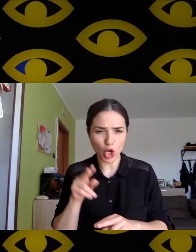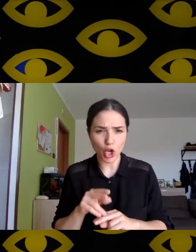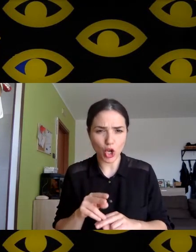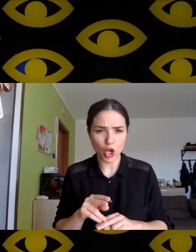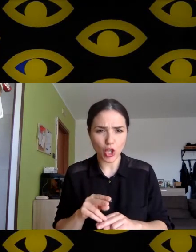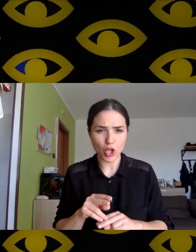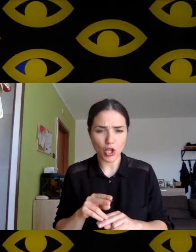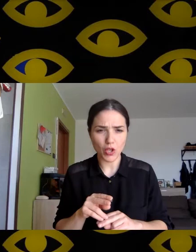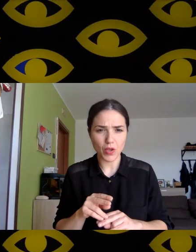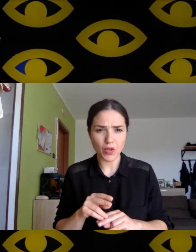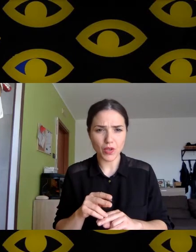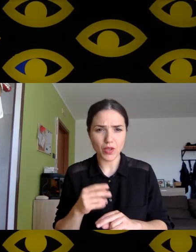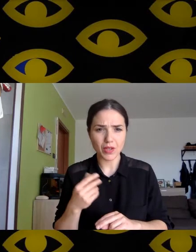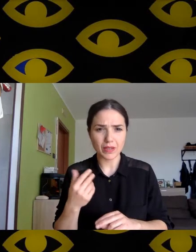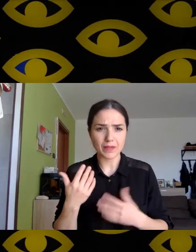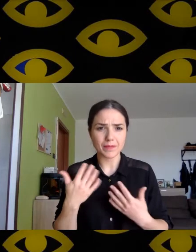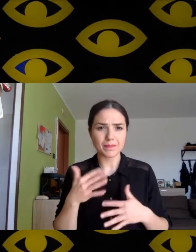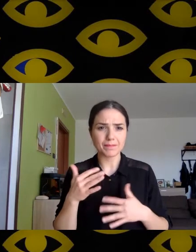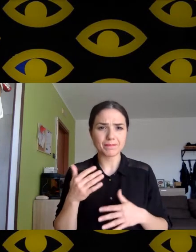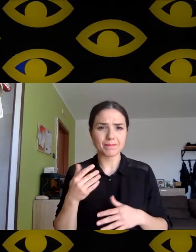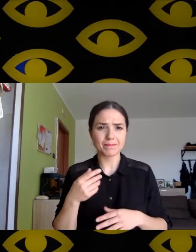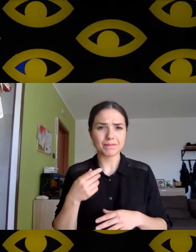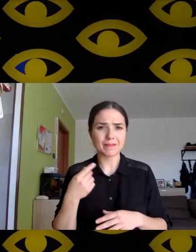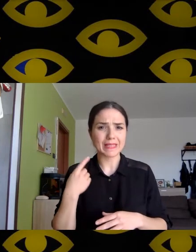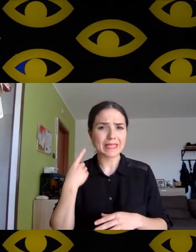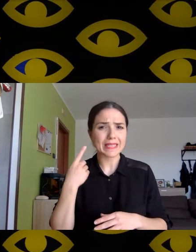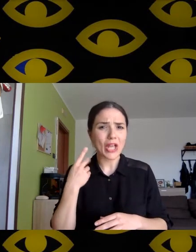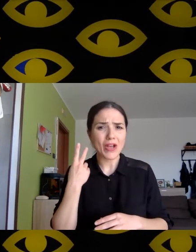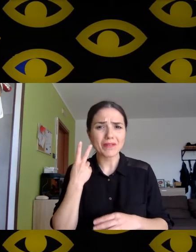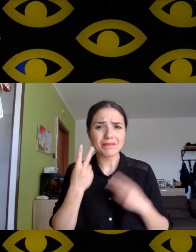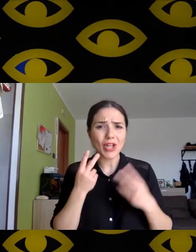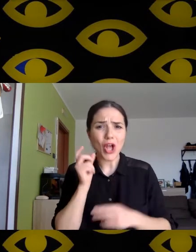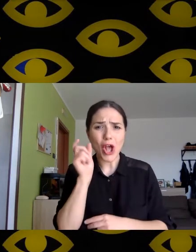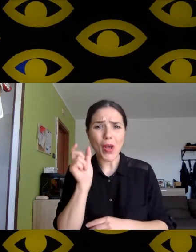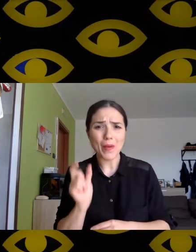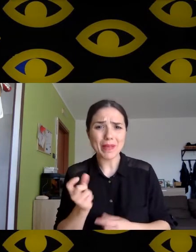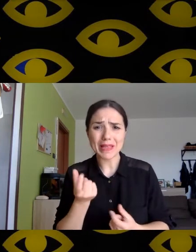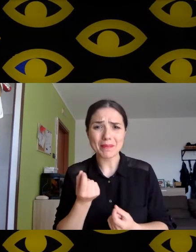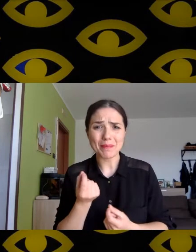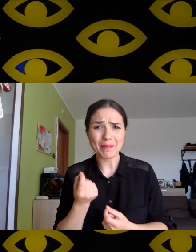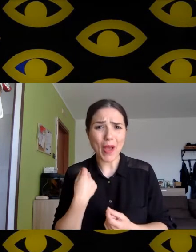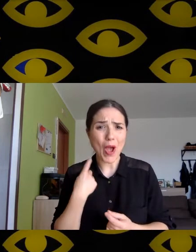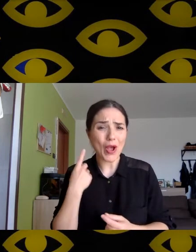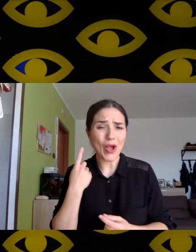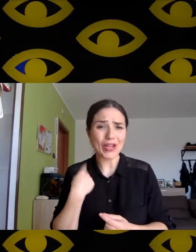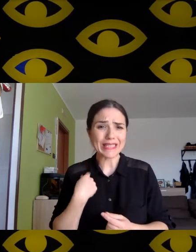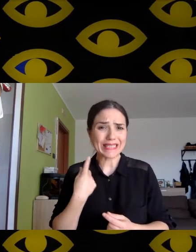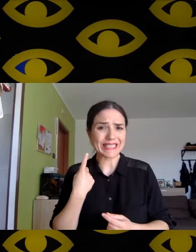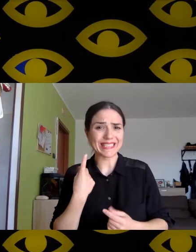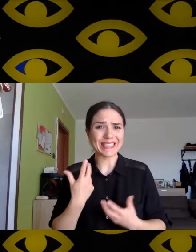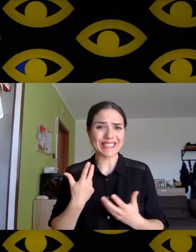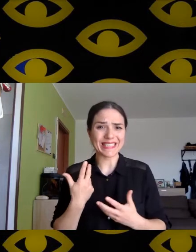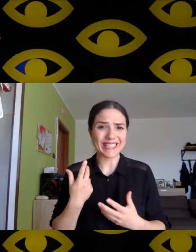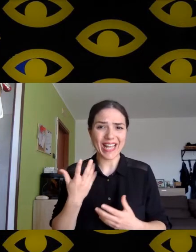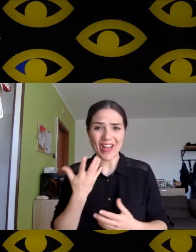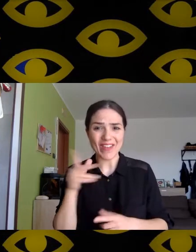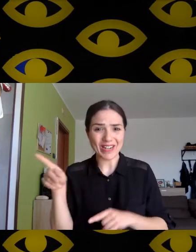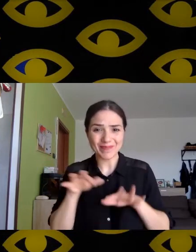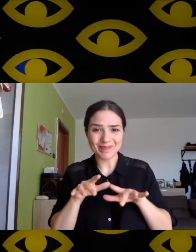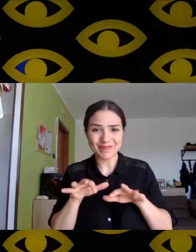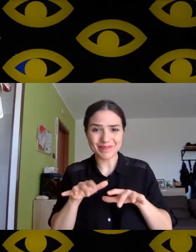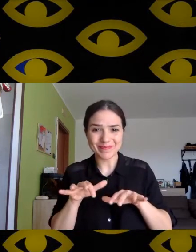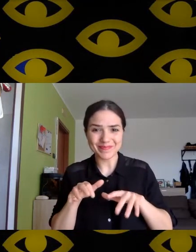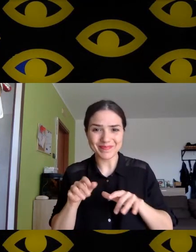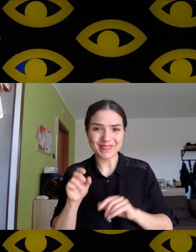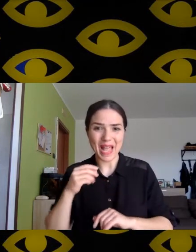Ragazzi, io sento molto silenzio, però vorrei che le vostre voci, in qualche modo, tramite le vostre tastiere, si trasformassero in